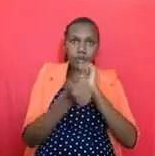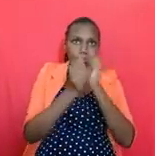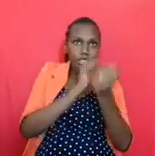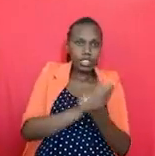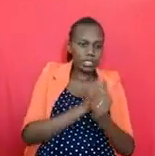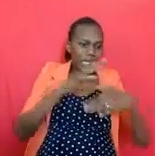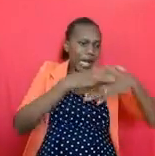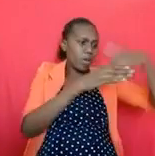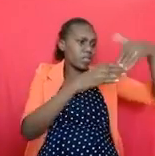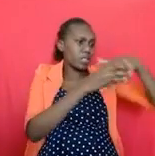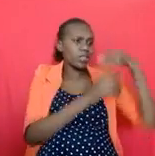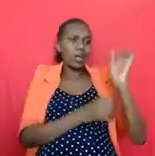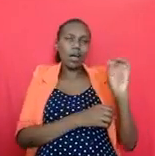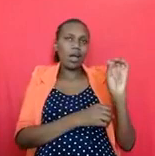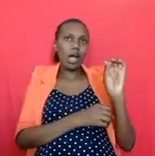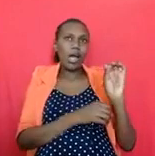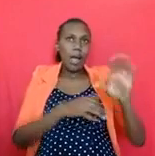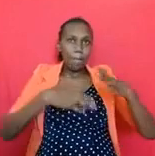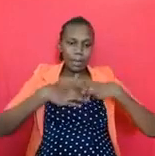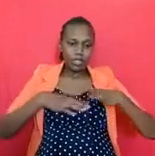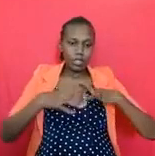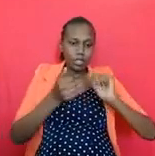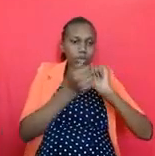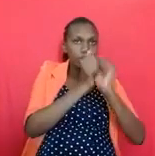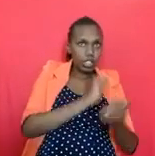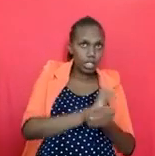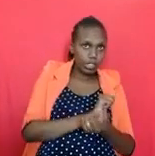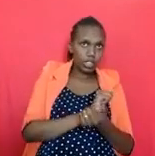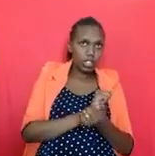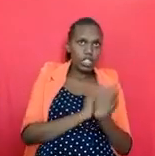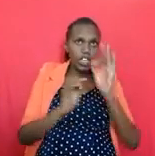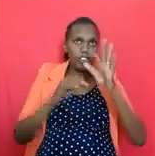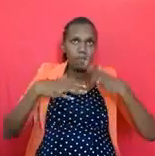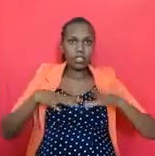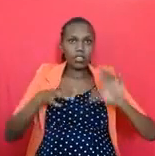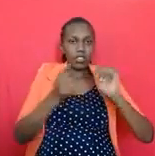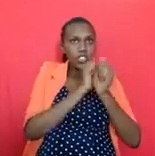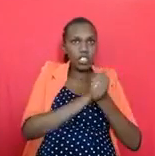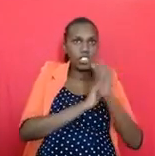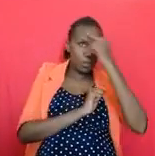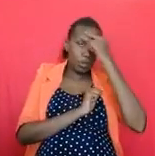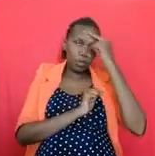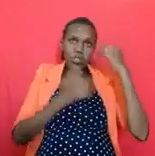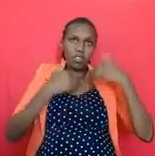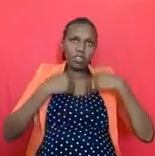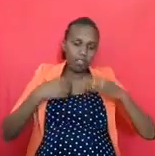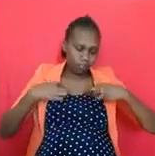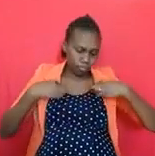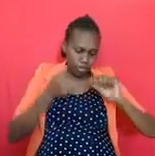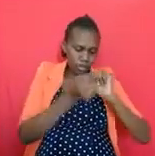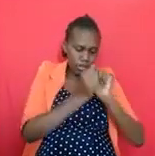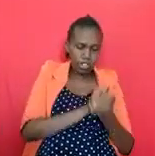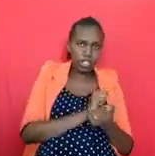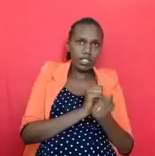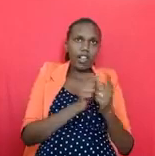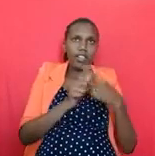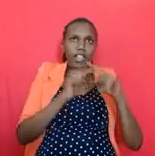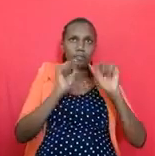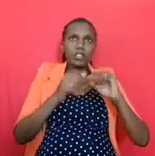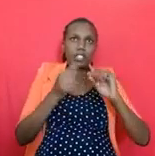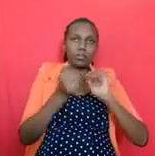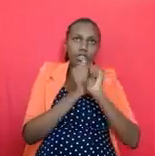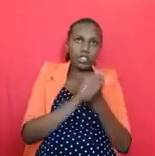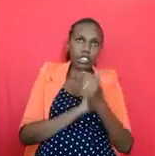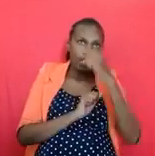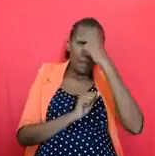njatu mundu akigaruruka korwo andu magarurukaga ni gucenjia nguo andu aingi no magaruruke